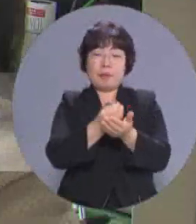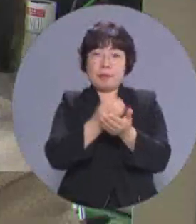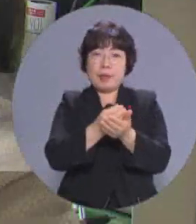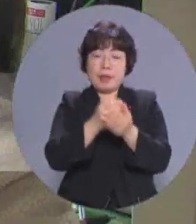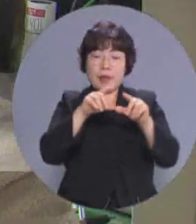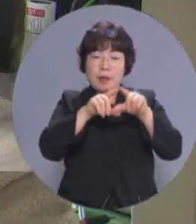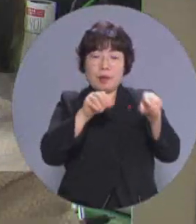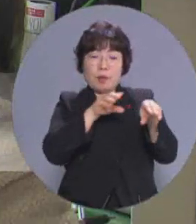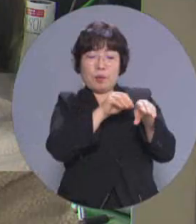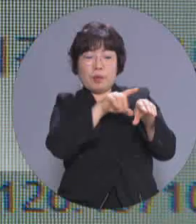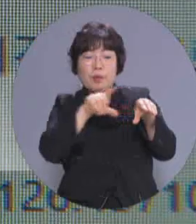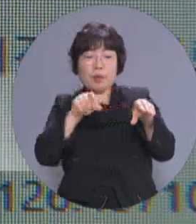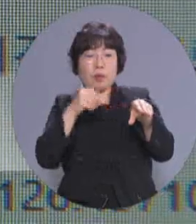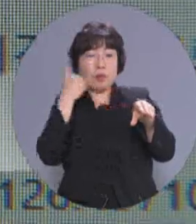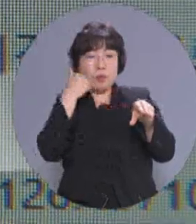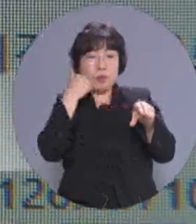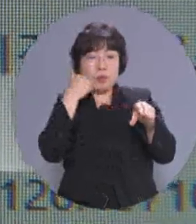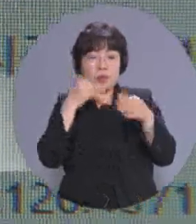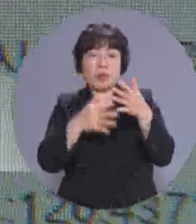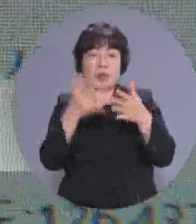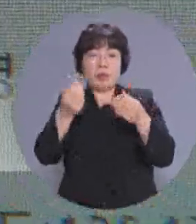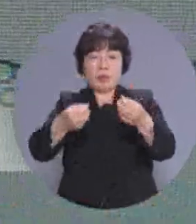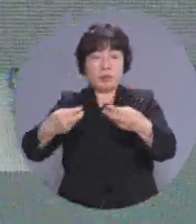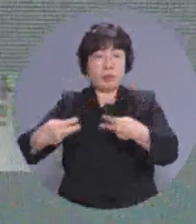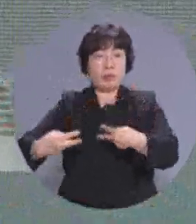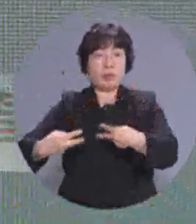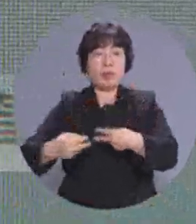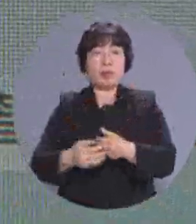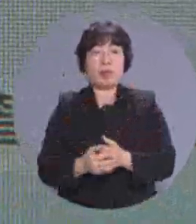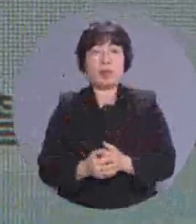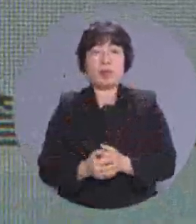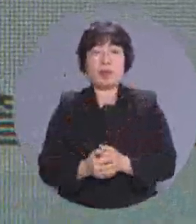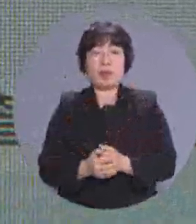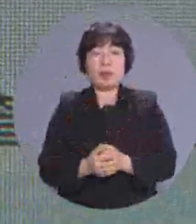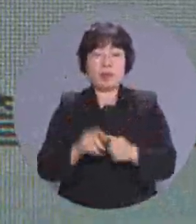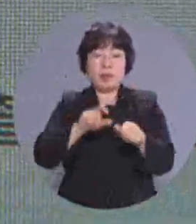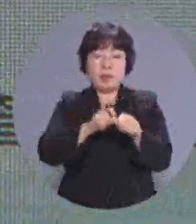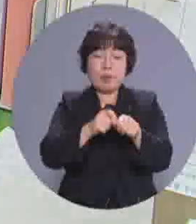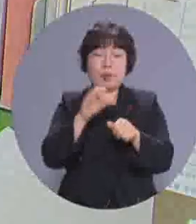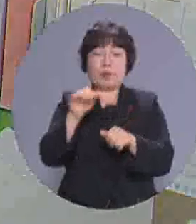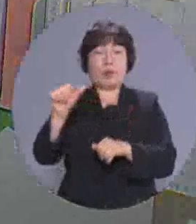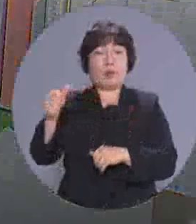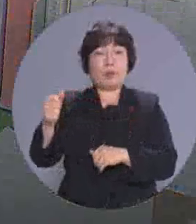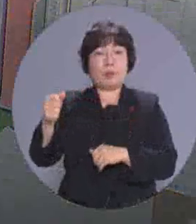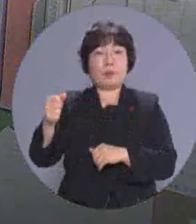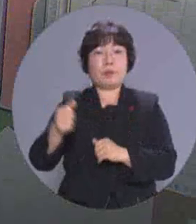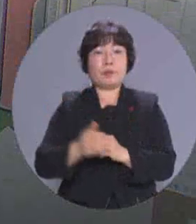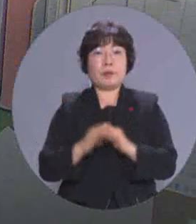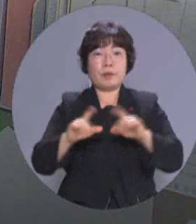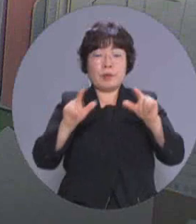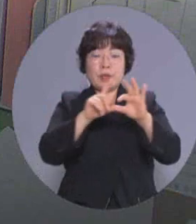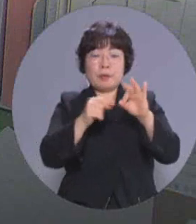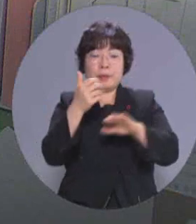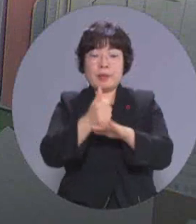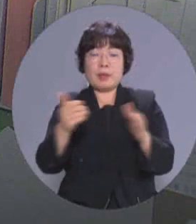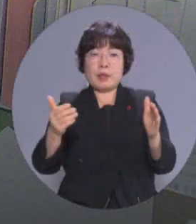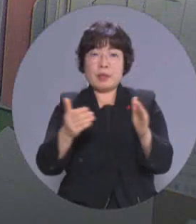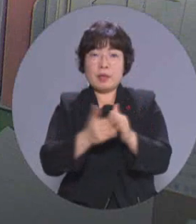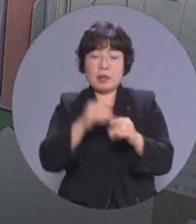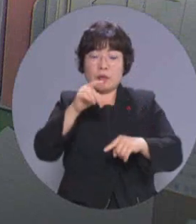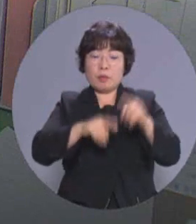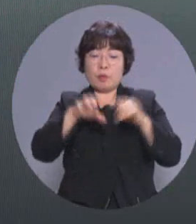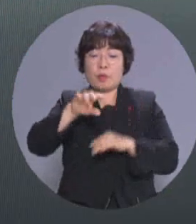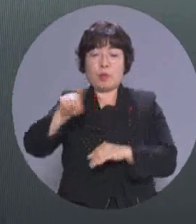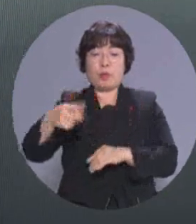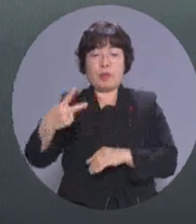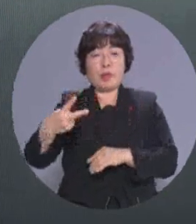번호로 인적사항을 특정해 지자체가 과태료를 부과합니다. 과태료는 5만 원. 올해 10월 말까지 목포에서만